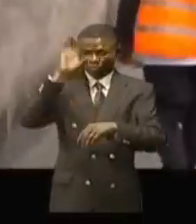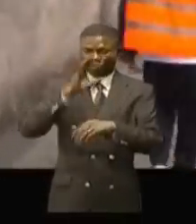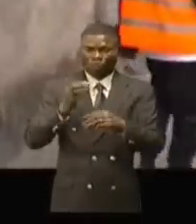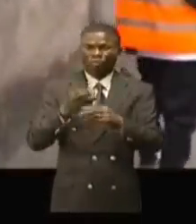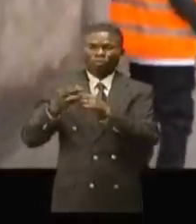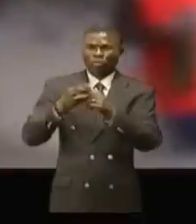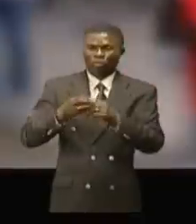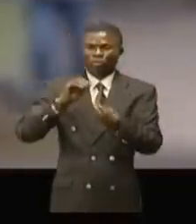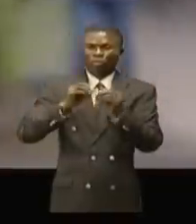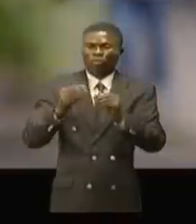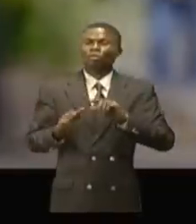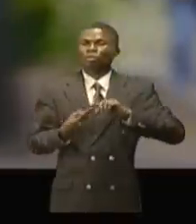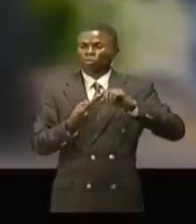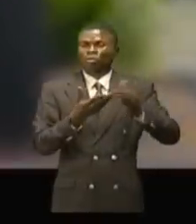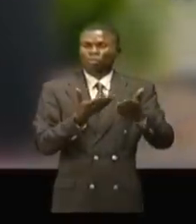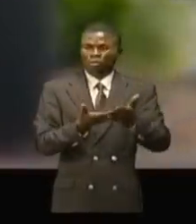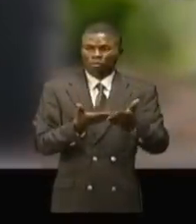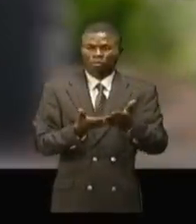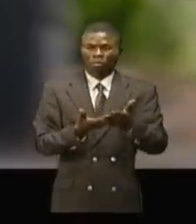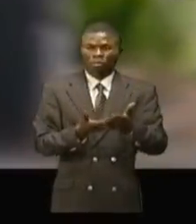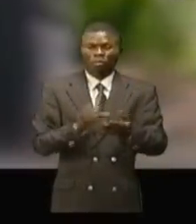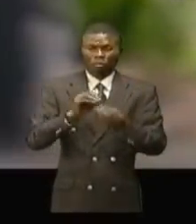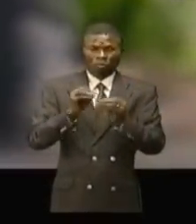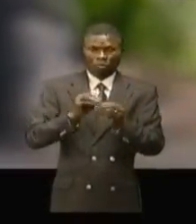numéro spécial.